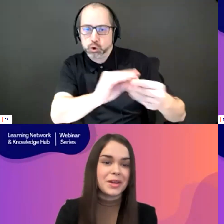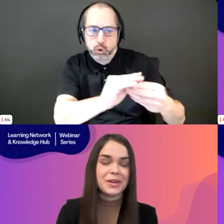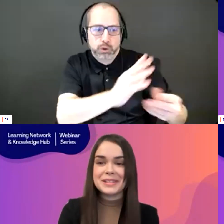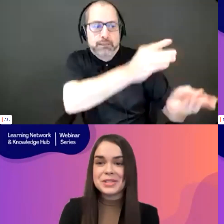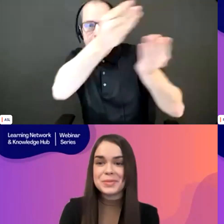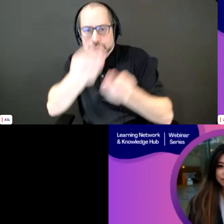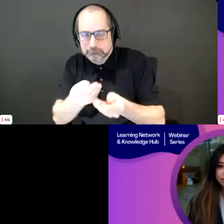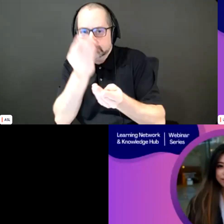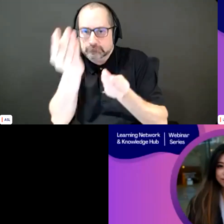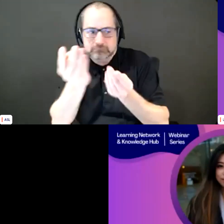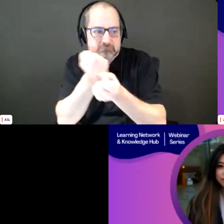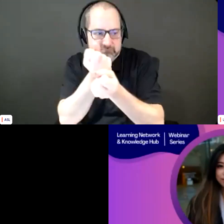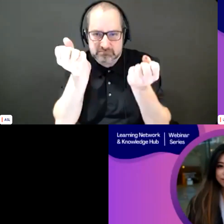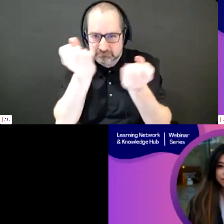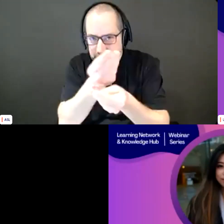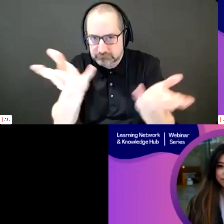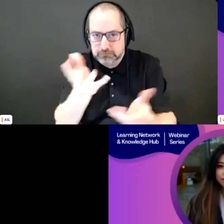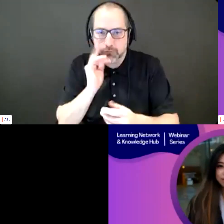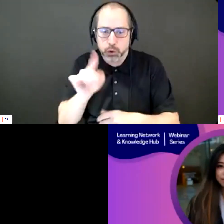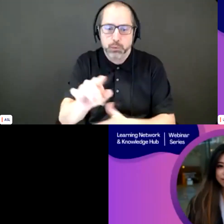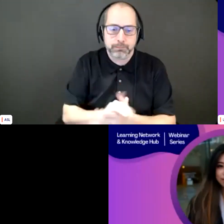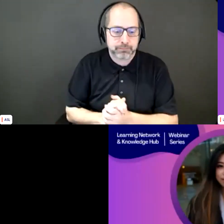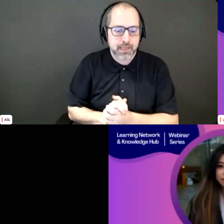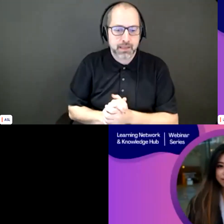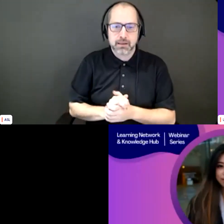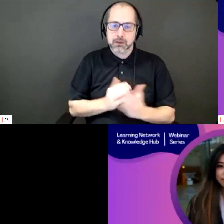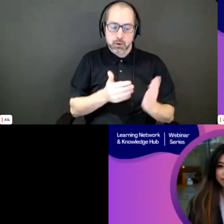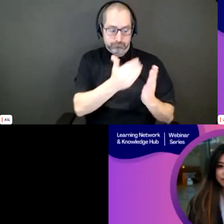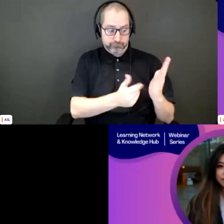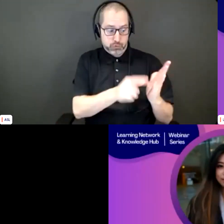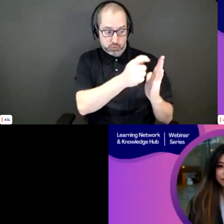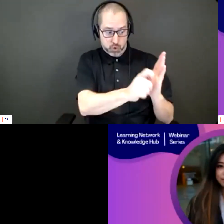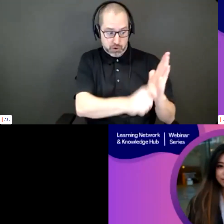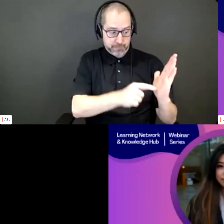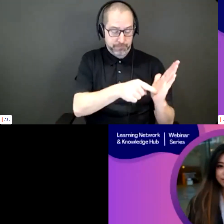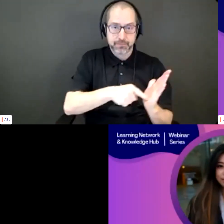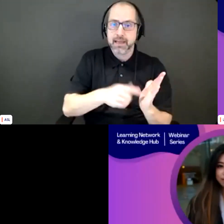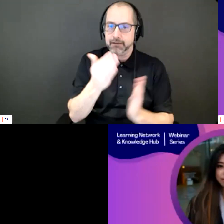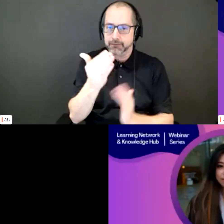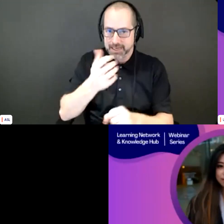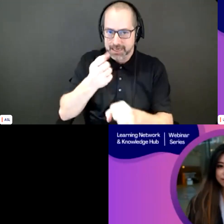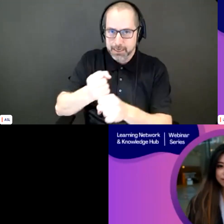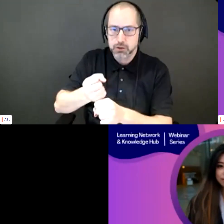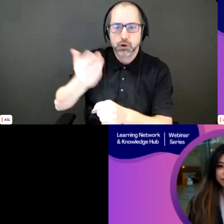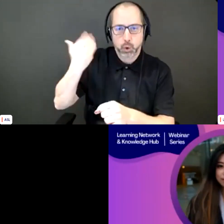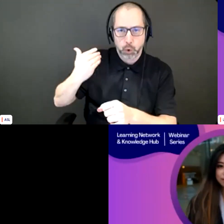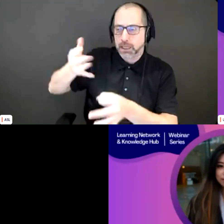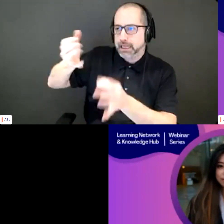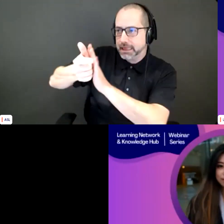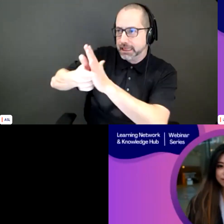partager les commentaires de Céline Dion bon voici ce qu'elle a il y a 15 ans j'ai